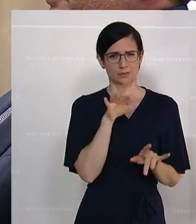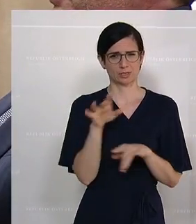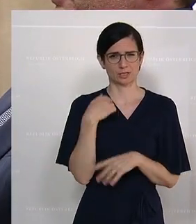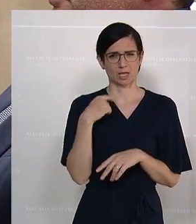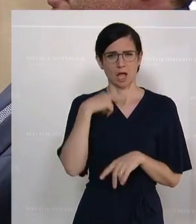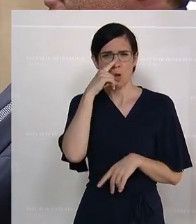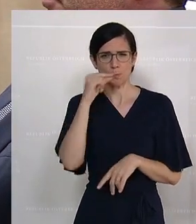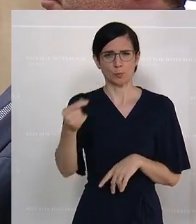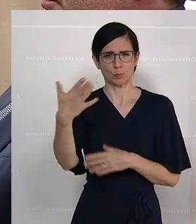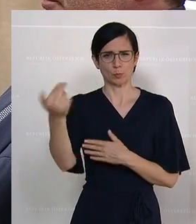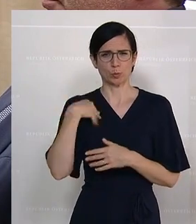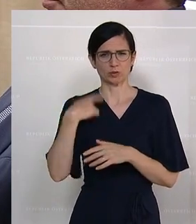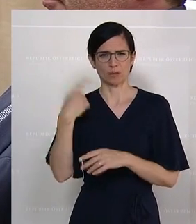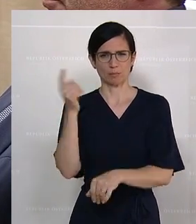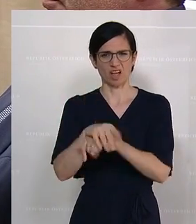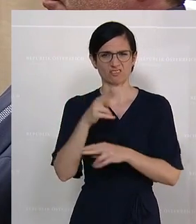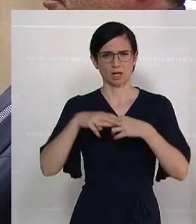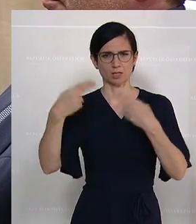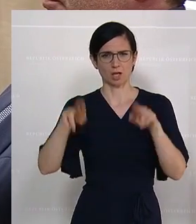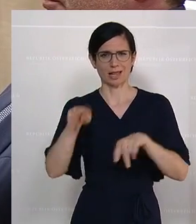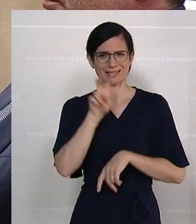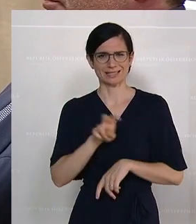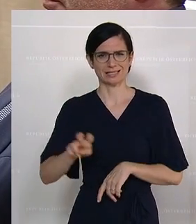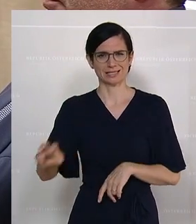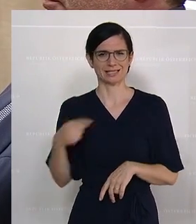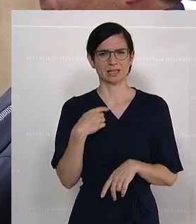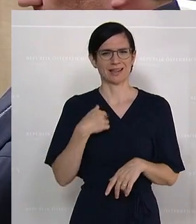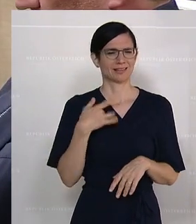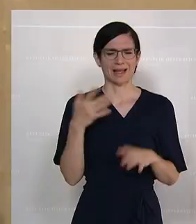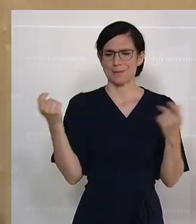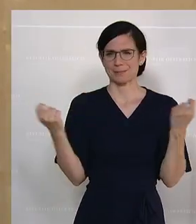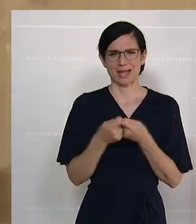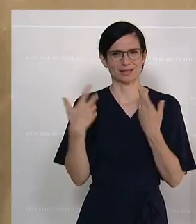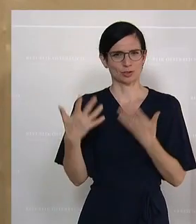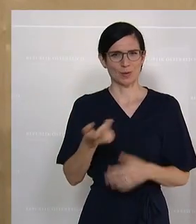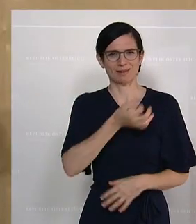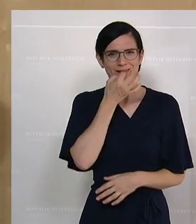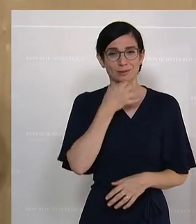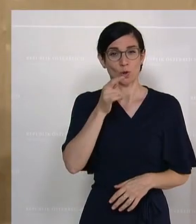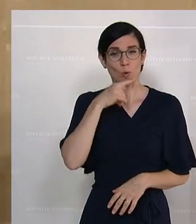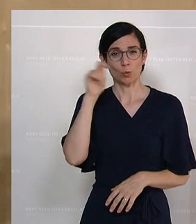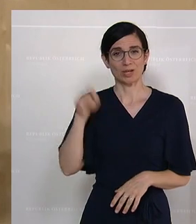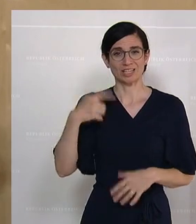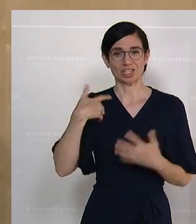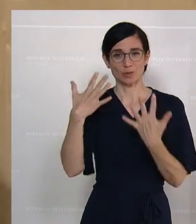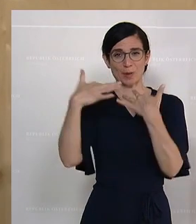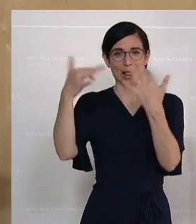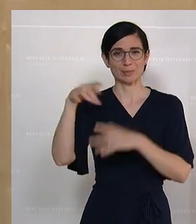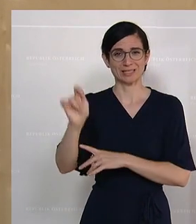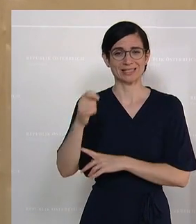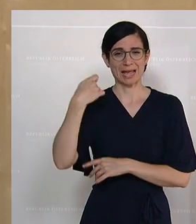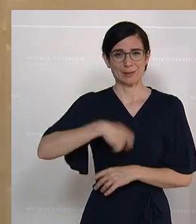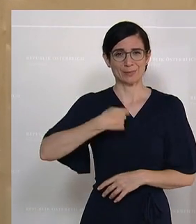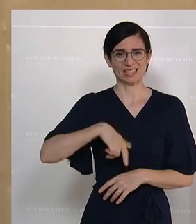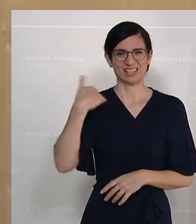putin im österreichischen nationalrat sitzen und das passt ja nur dazu dass sie die rede des ukrainischen parlaments präsidenten hier vor